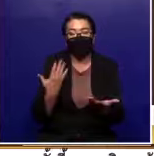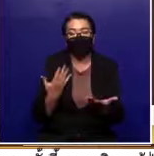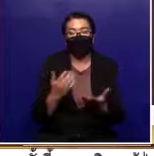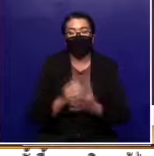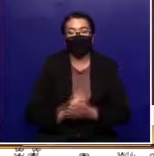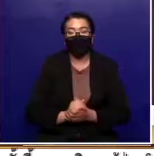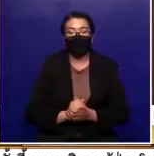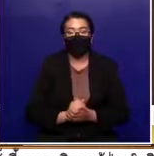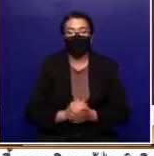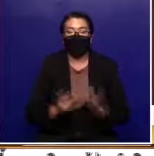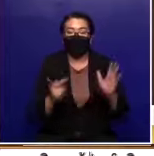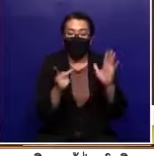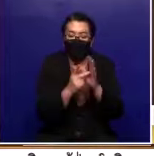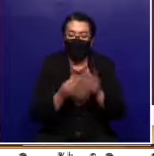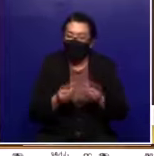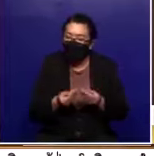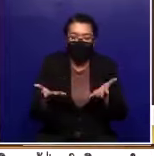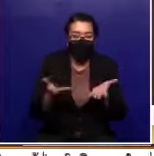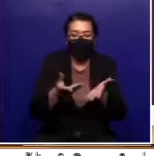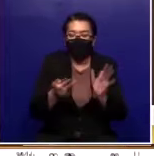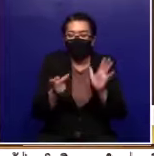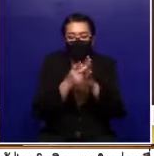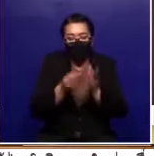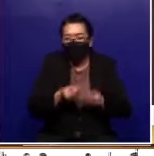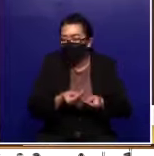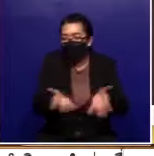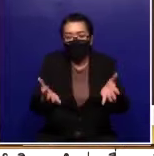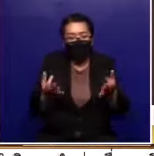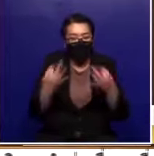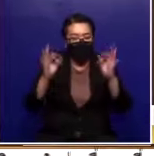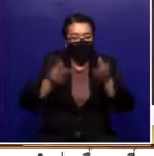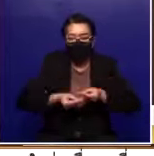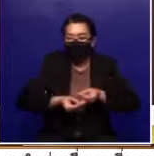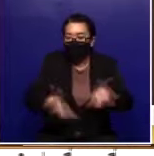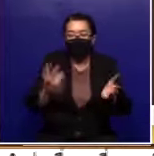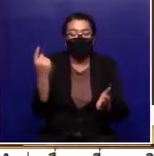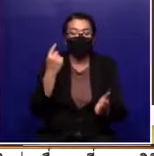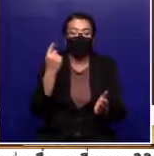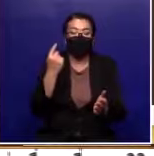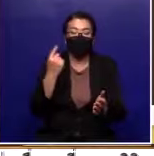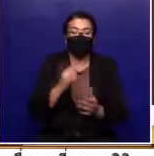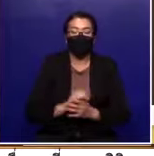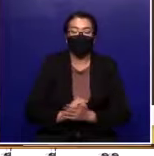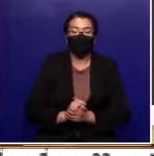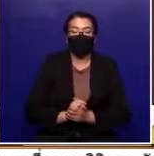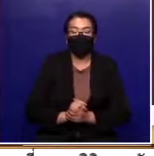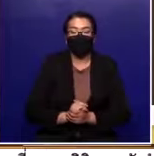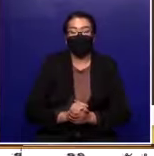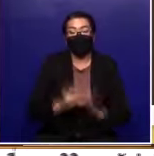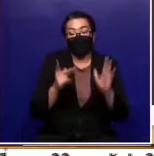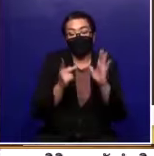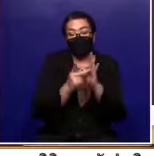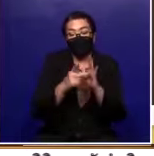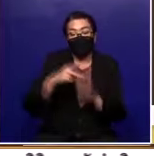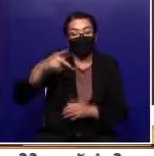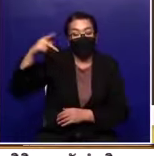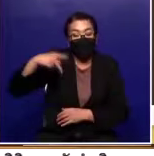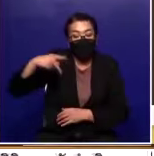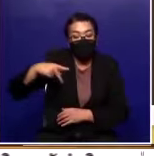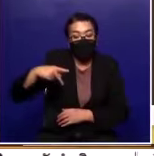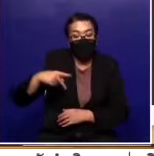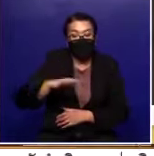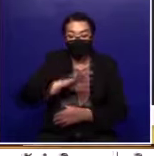กู้มาแจกอย่างเดียวท่านประธานครับกู้ด้วยวิธีพิเศษเนี่ยนะครับถลุงไปแล้วทั้งห